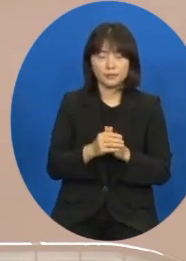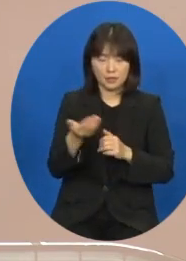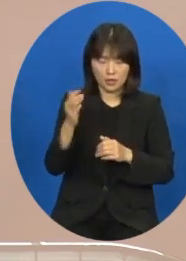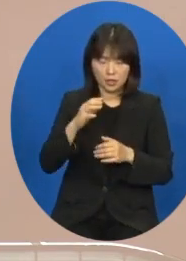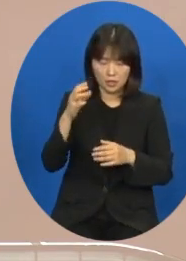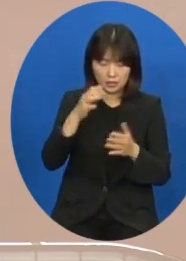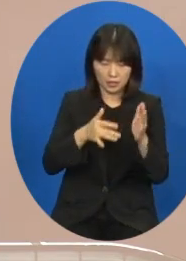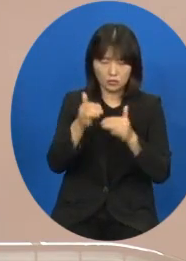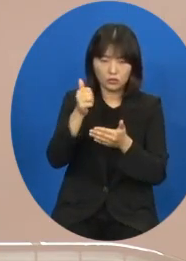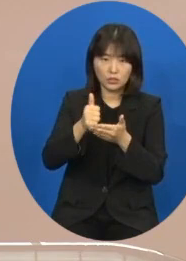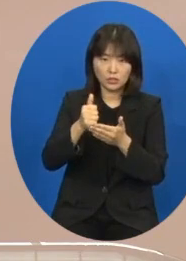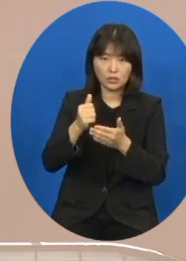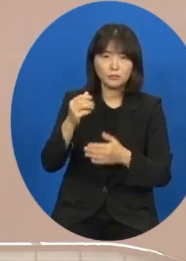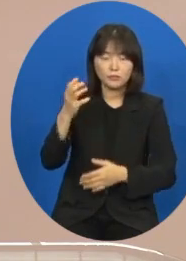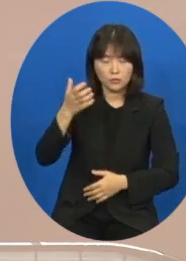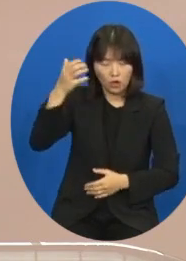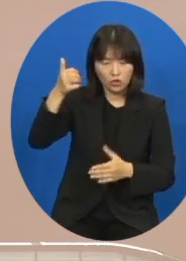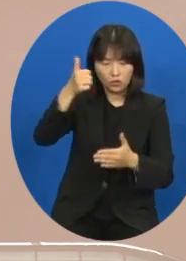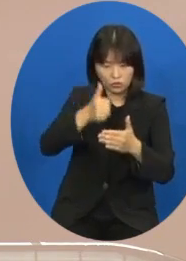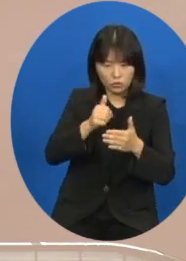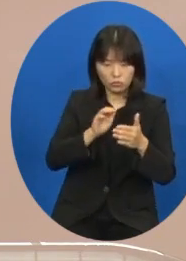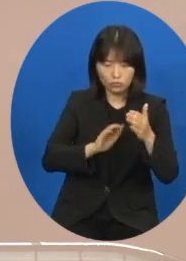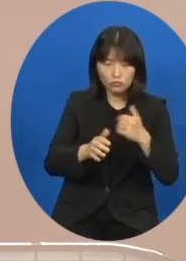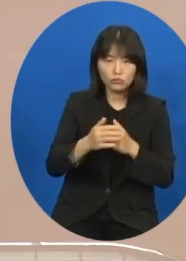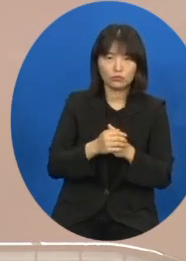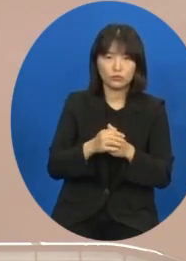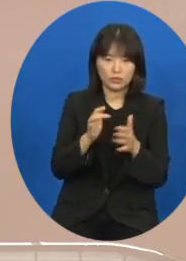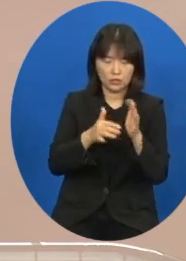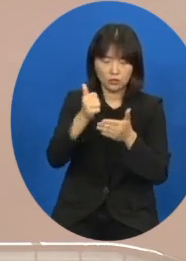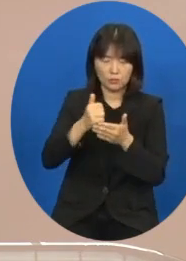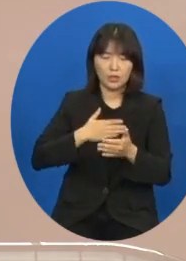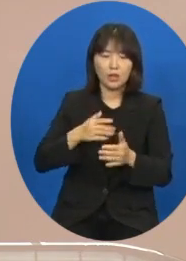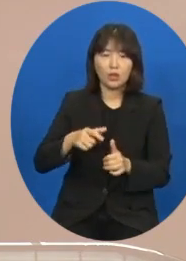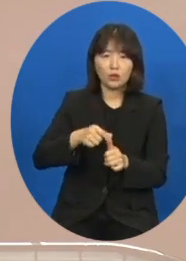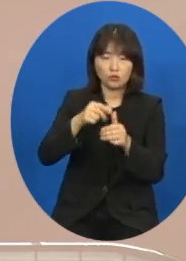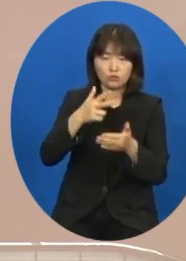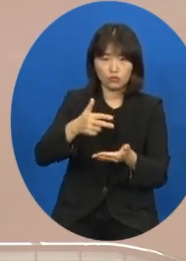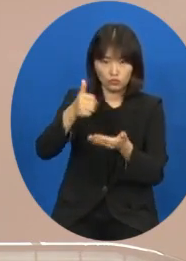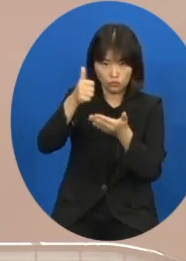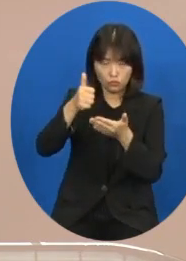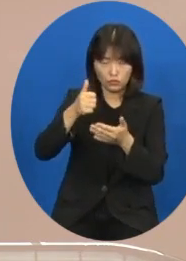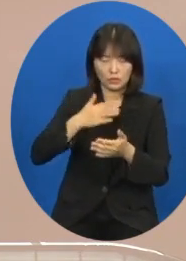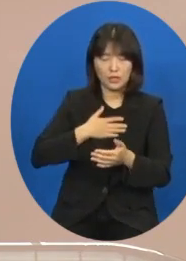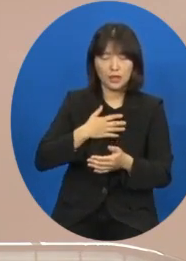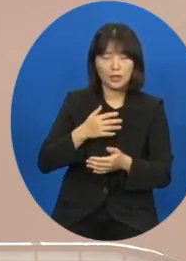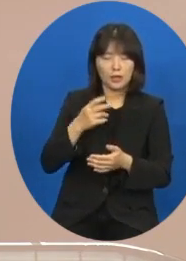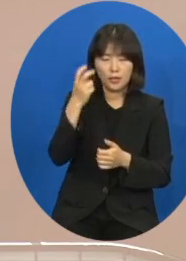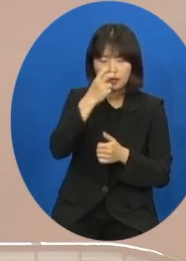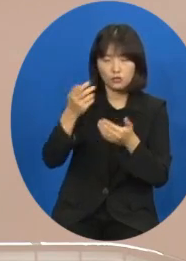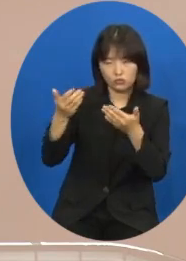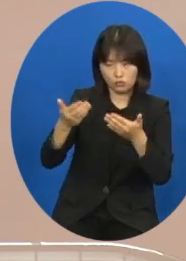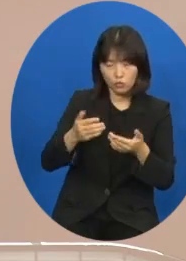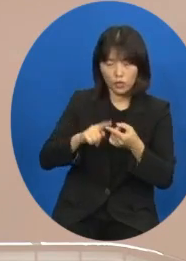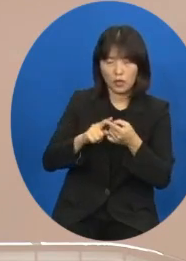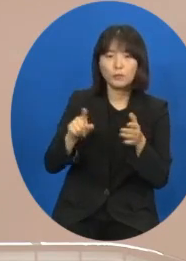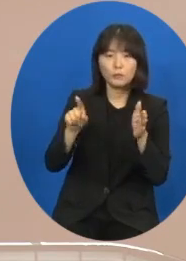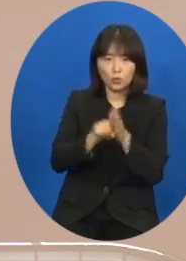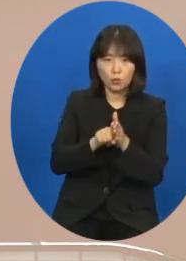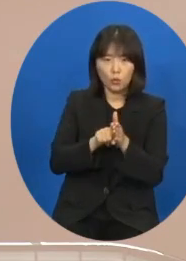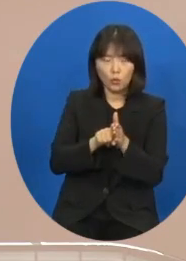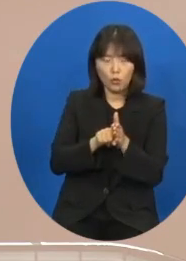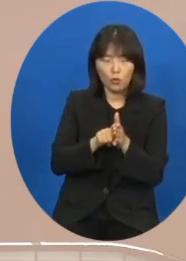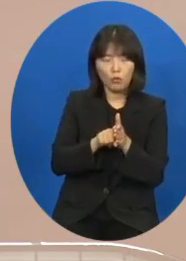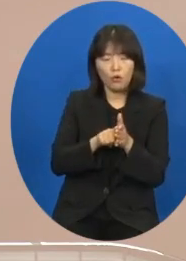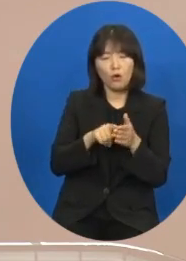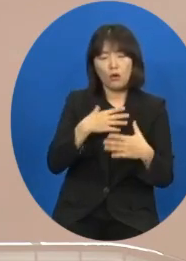영접하고 비로소 예수님이 내 구주시고 그리고 나를 지키심을 믿고 비로소 누워서